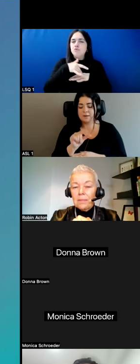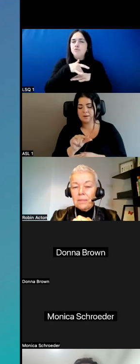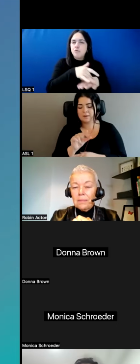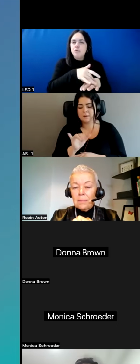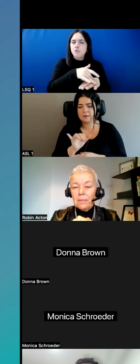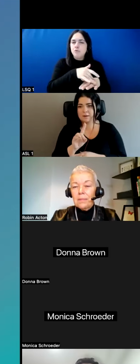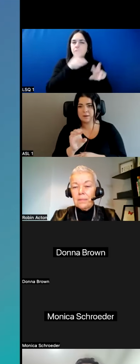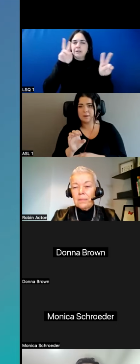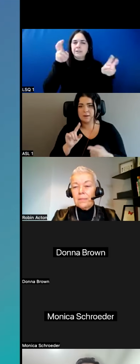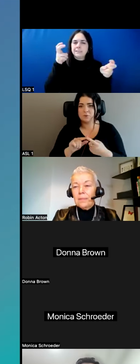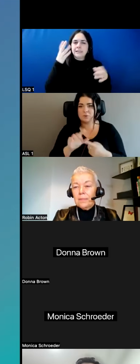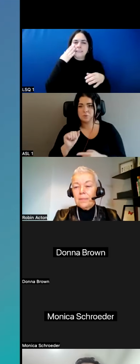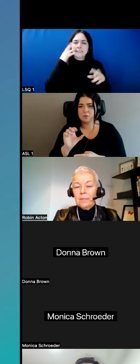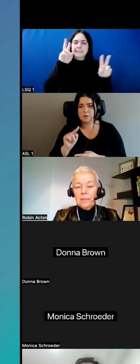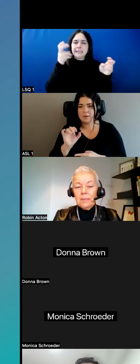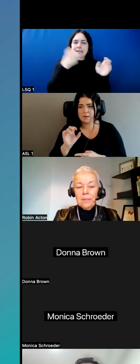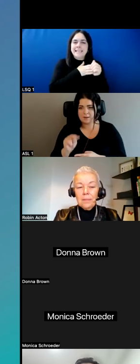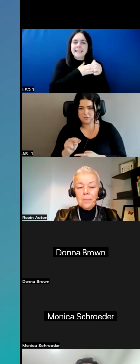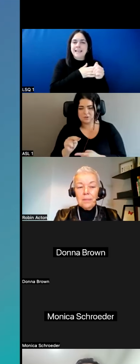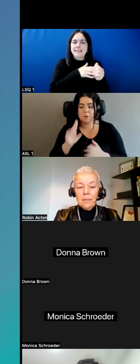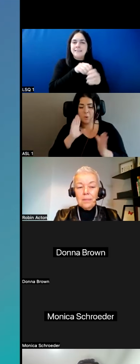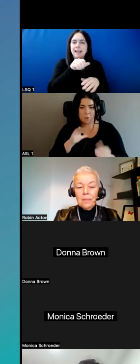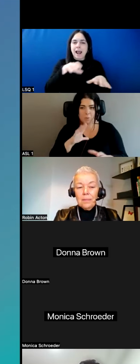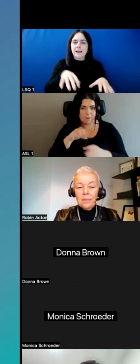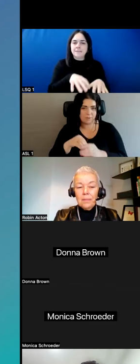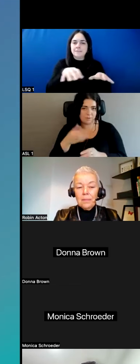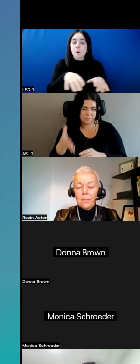l'action, et on verra bien.